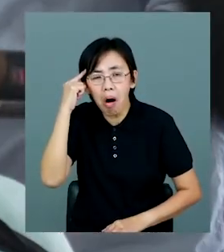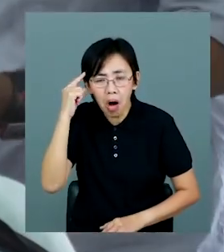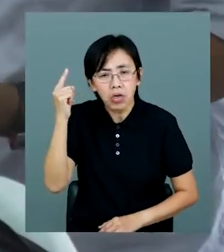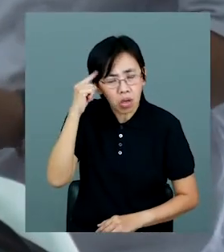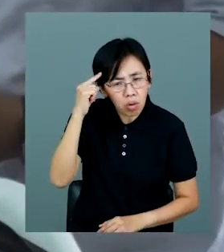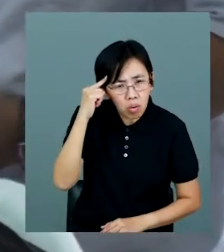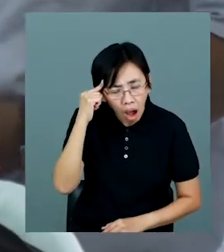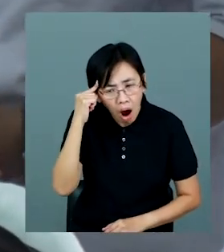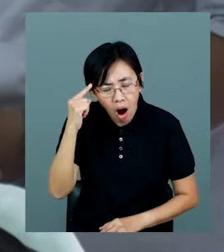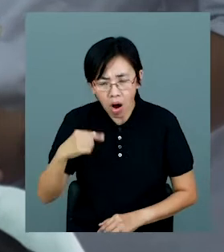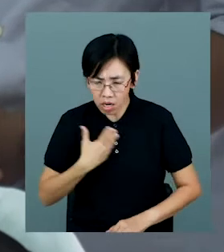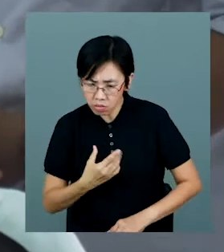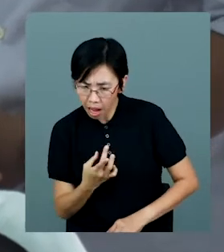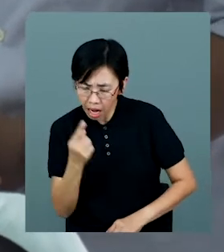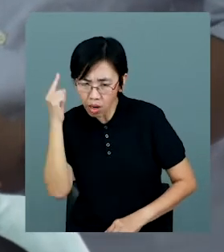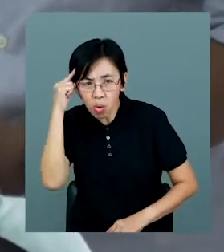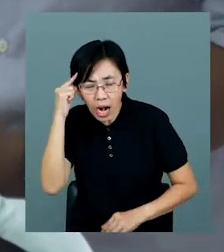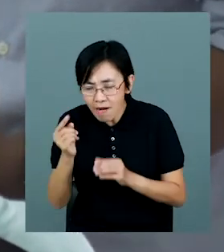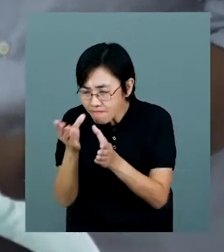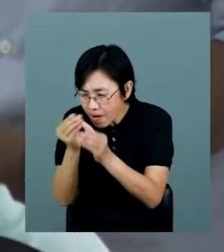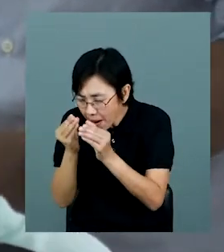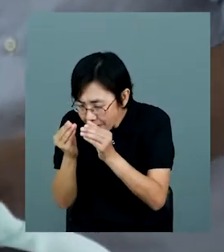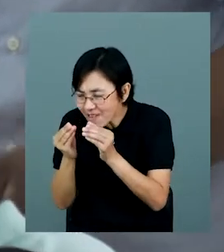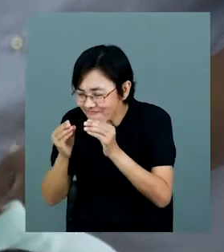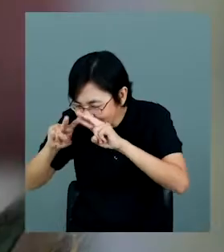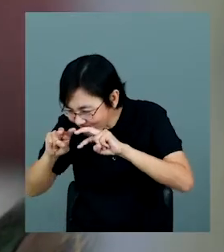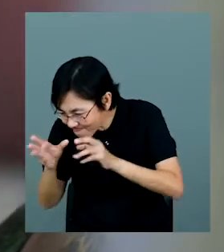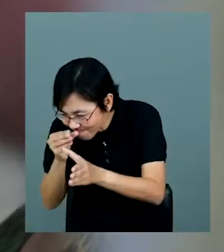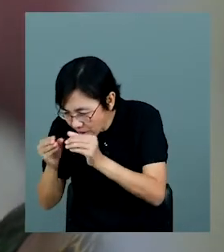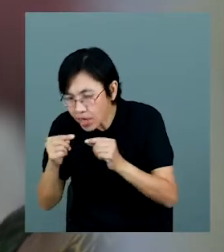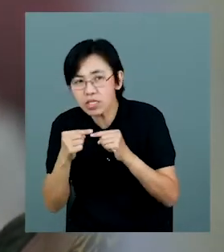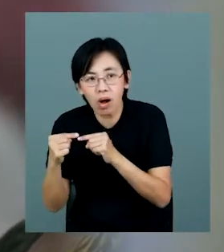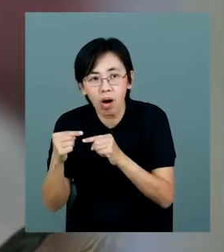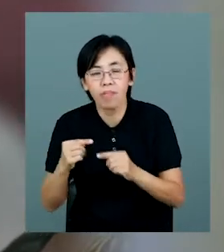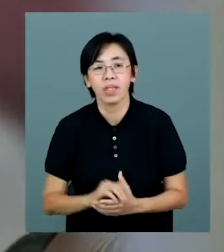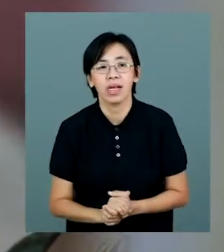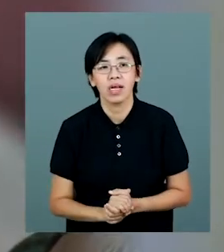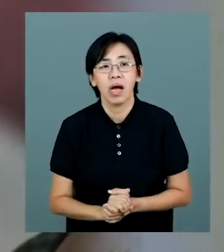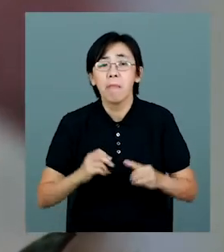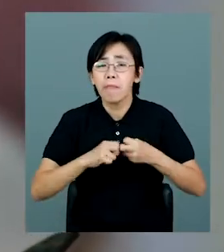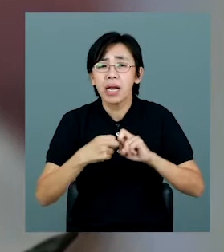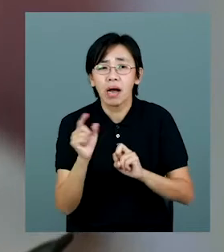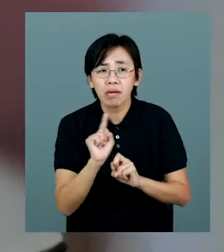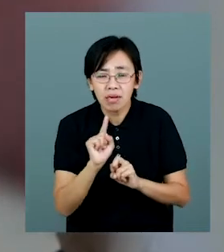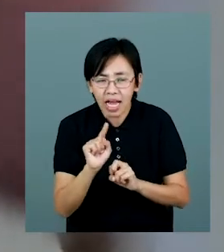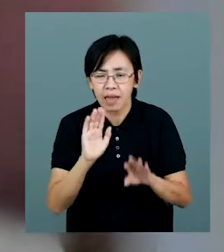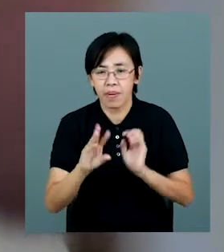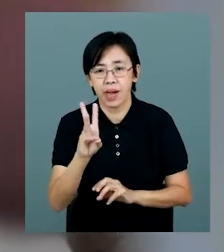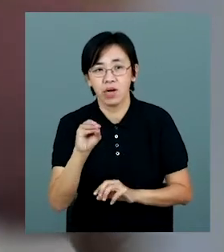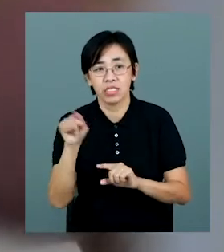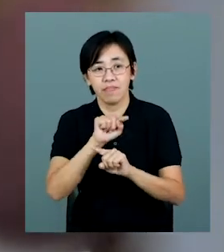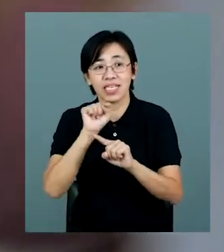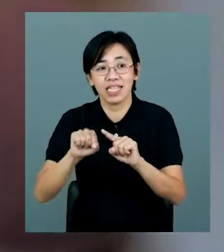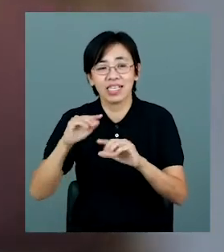สามารถหรือทักษะที่ทำให้เขาไปหาความรู้ต่อคือหลักสูตรปัญหาที่เราพบเนี่ยก็คือเกิ